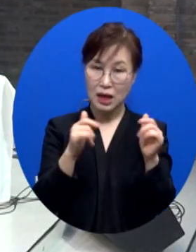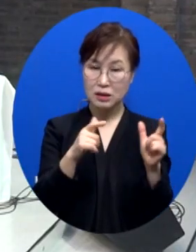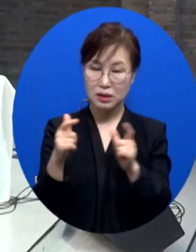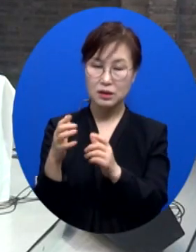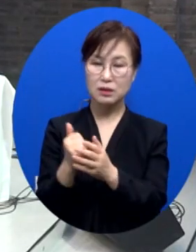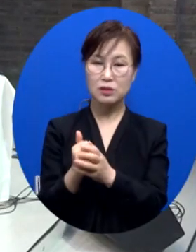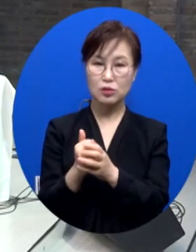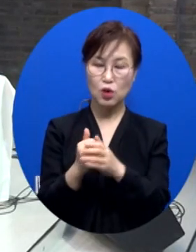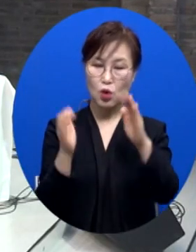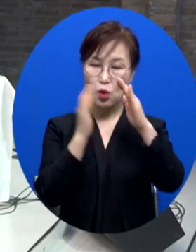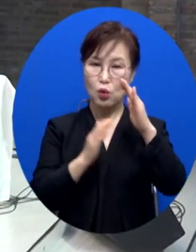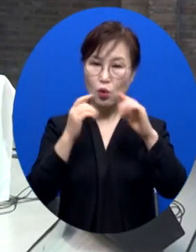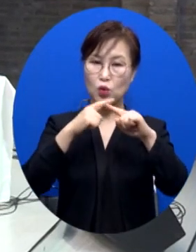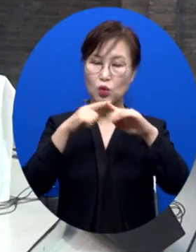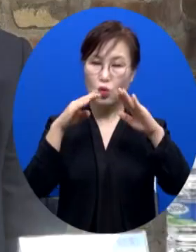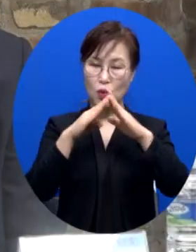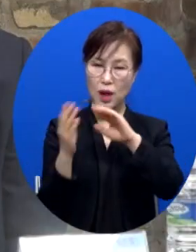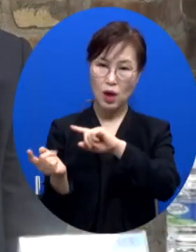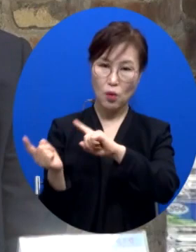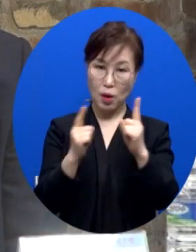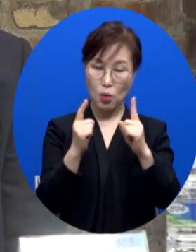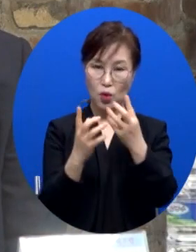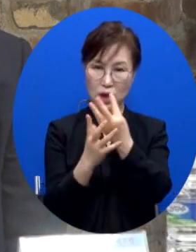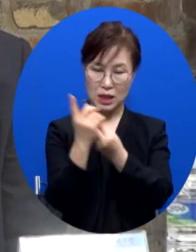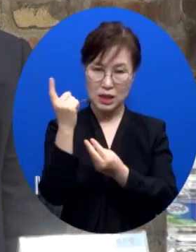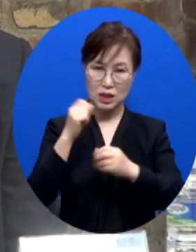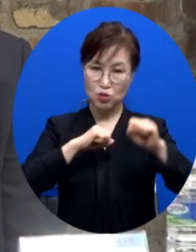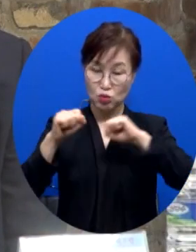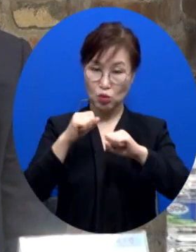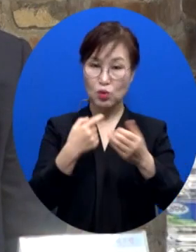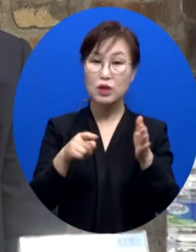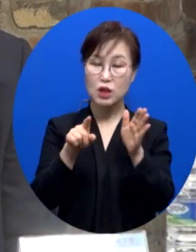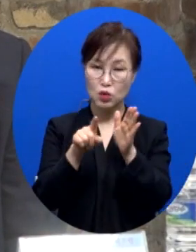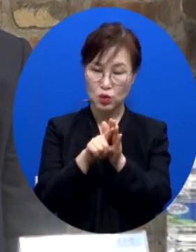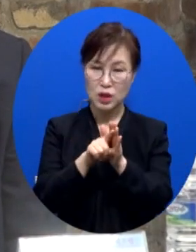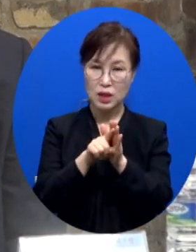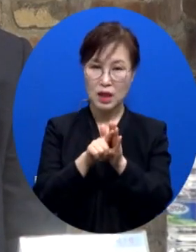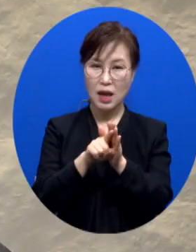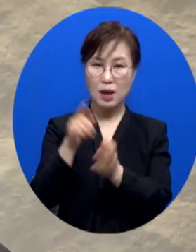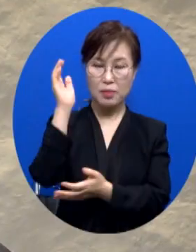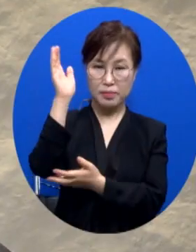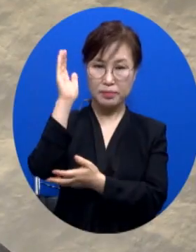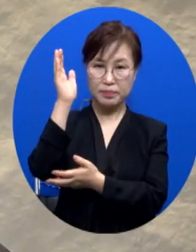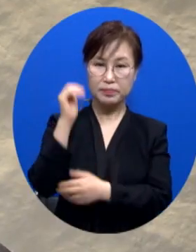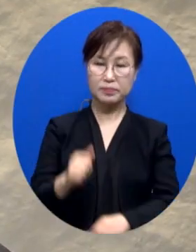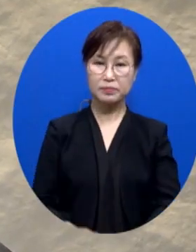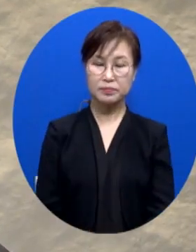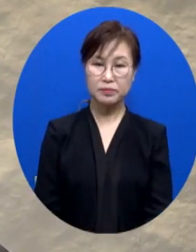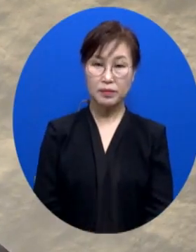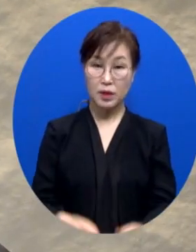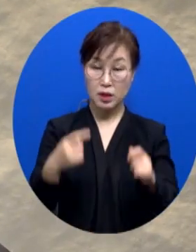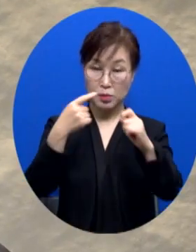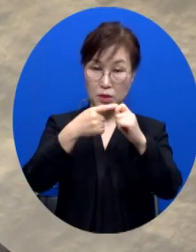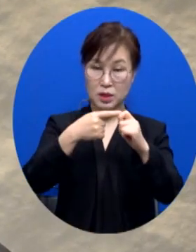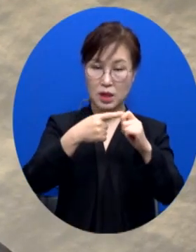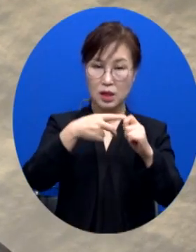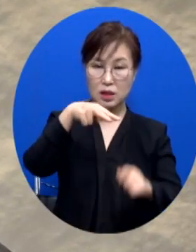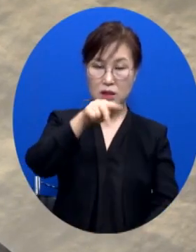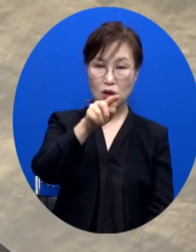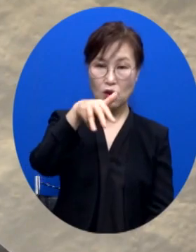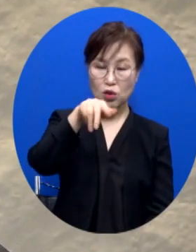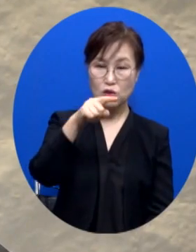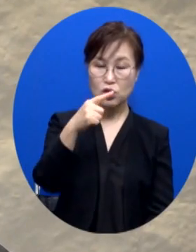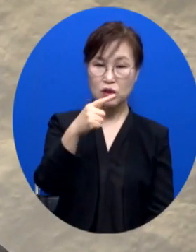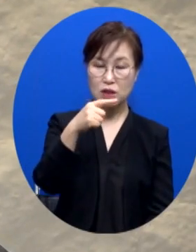장로교회의 공교회성 회복 방안과 일치운동을 위한 과제에 대해 발표했습니다. 첫 강연에 나선 총신대학교